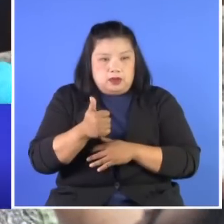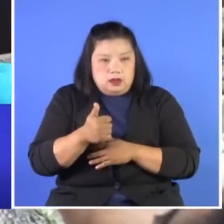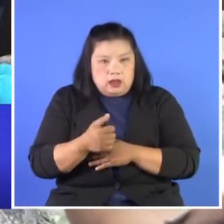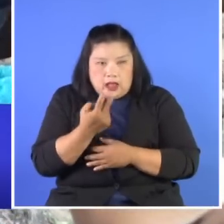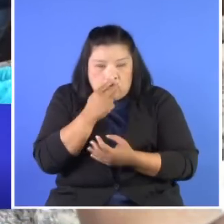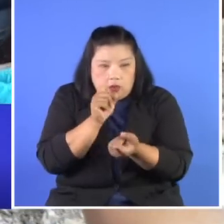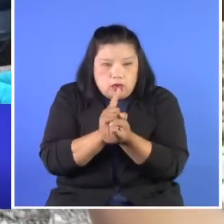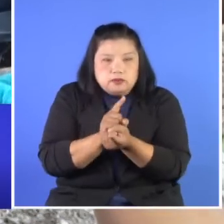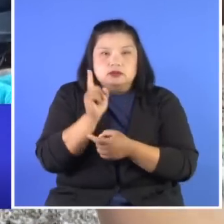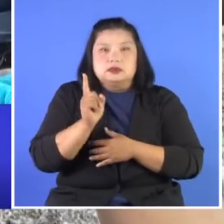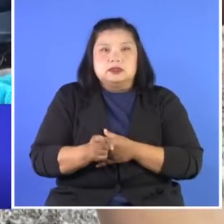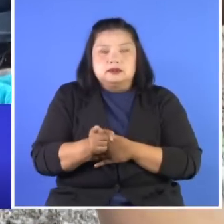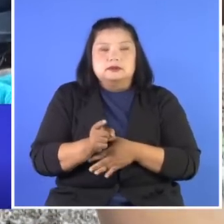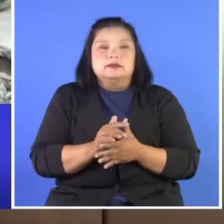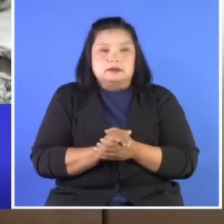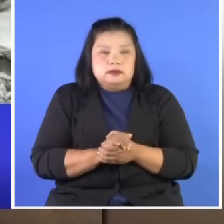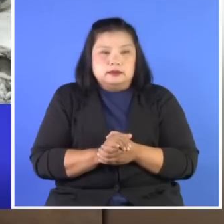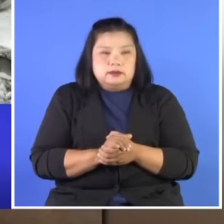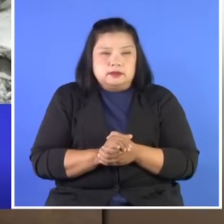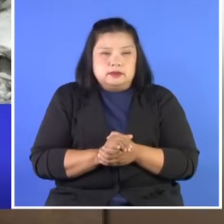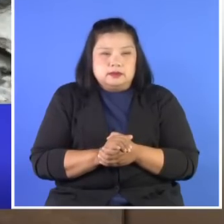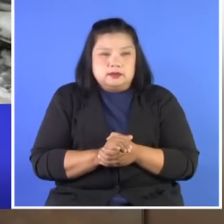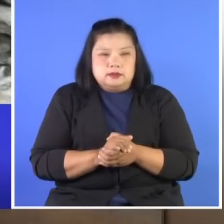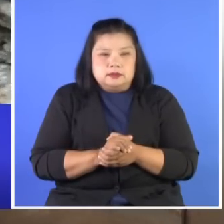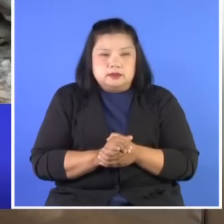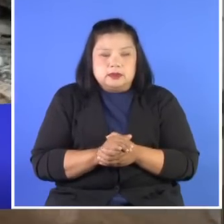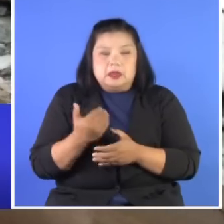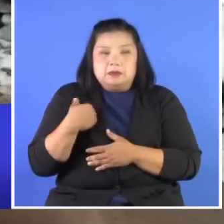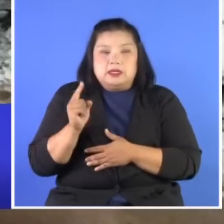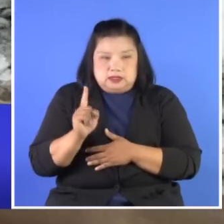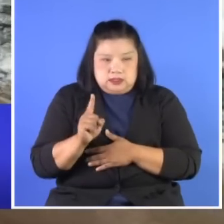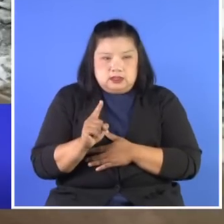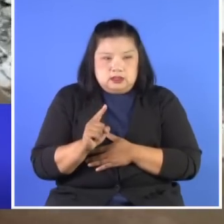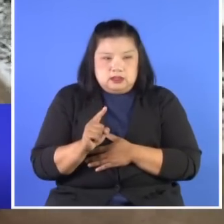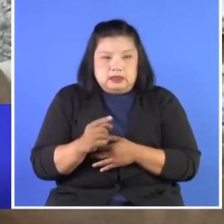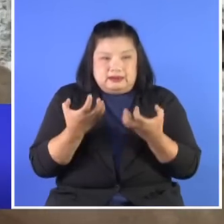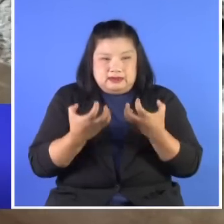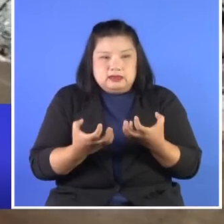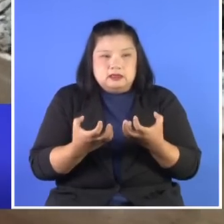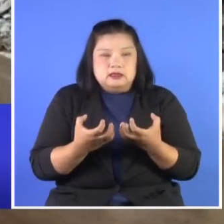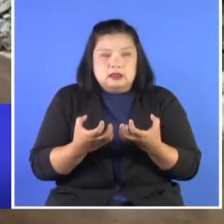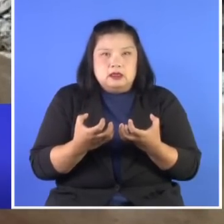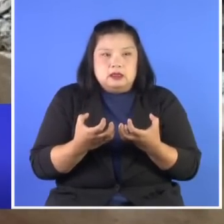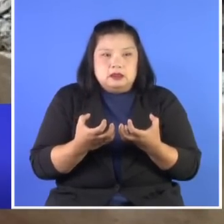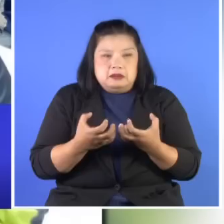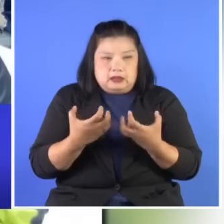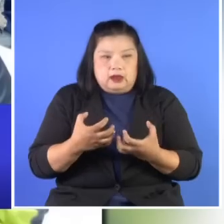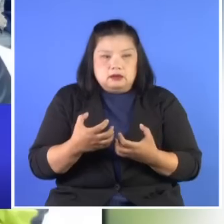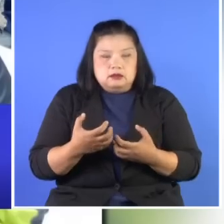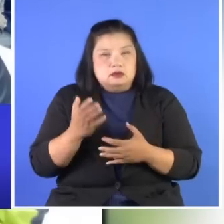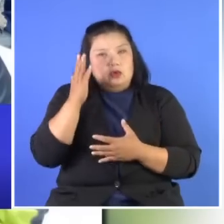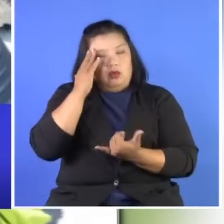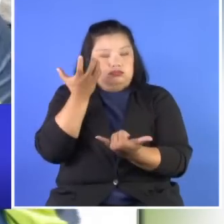กู้ภัยไปขุดเนี่ยโอ้โหเนี่ยผงะเลยนะเพราะว่ามีคอนกรีตเนี่ยที่พังและก็ไปทับร่างของผู้ตาย